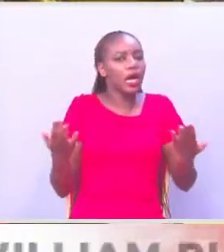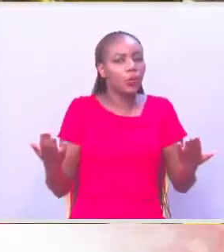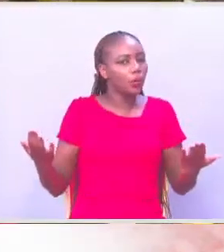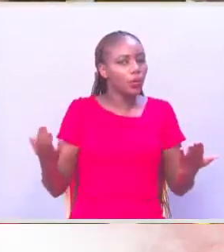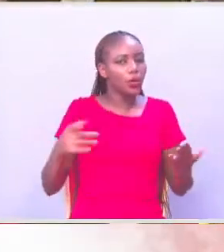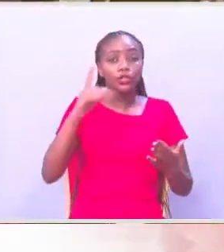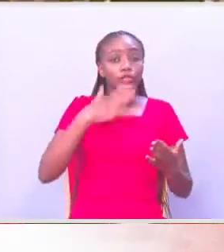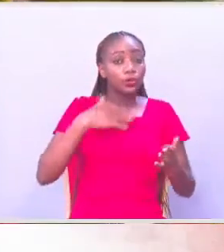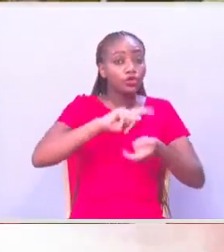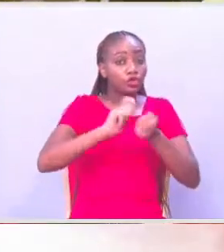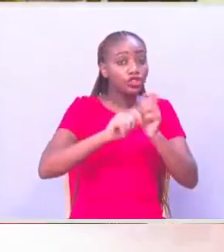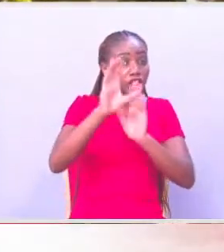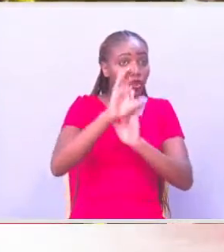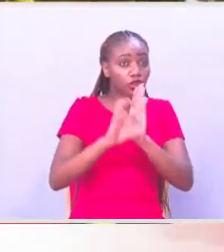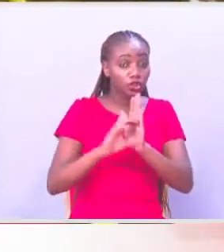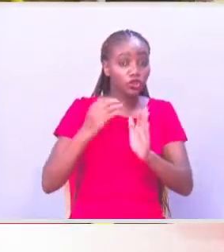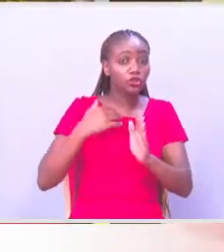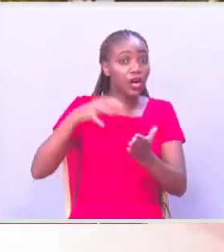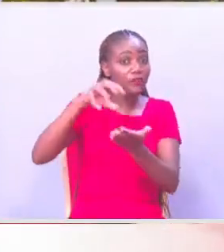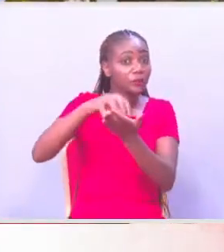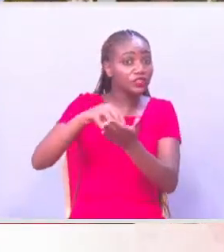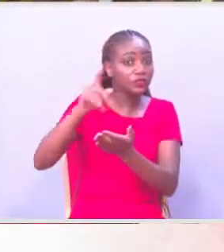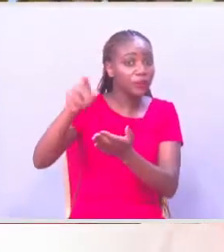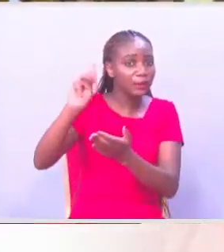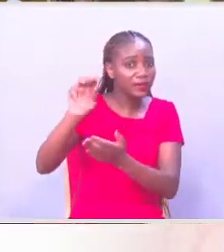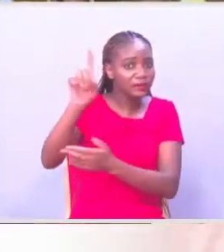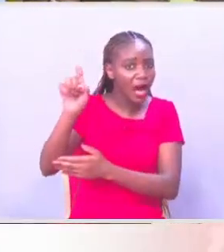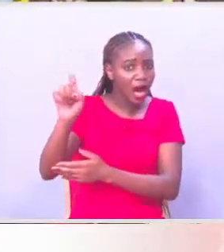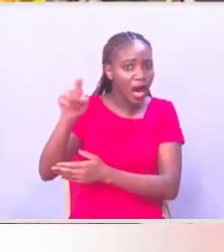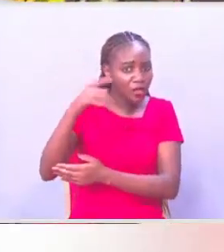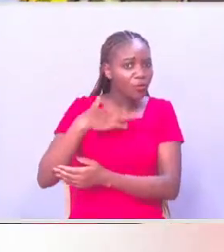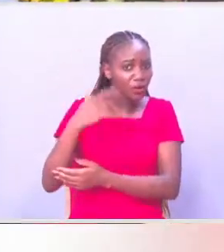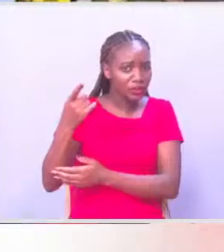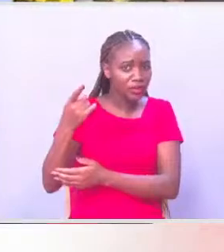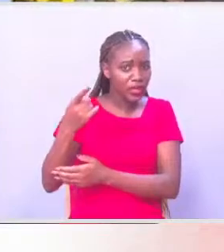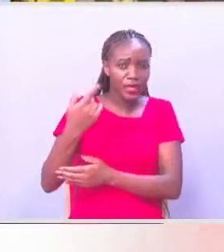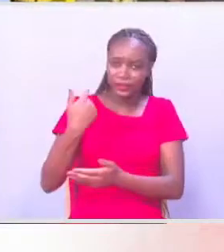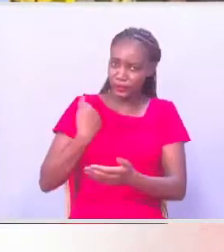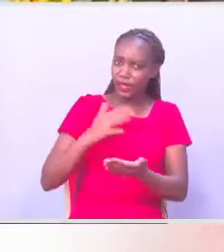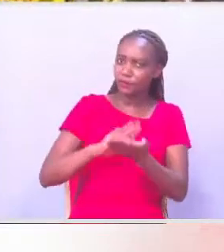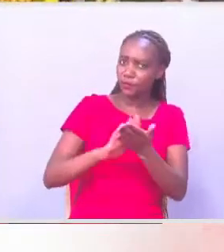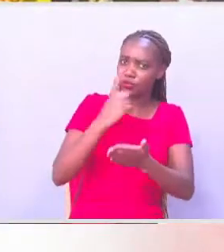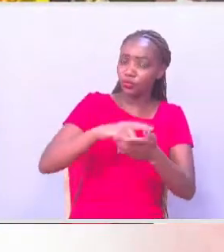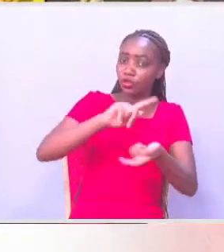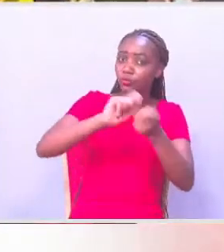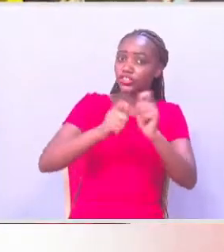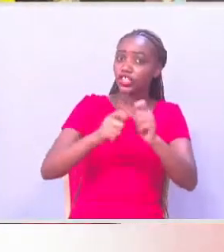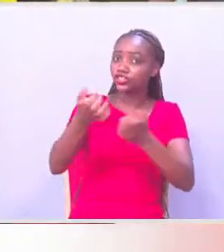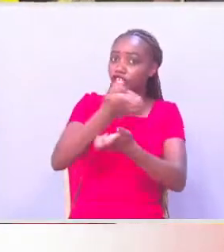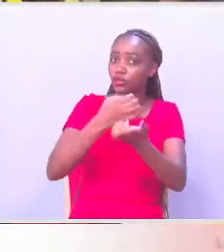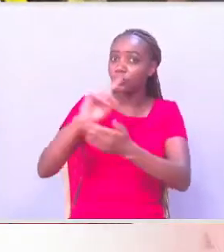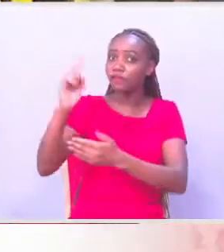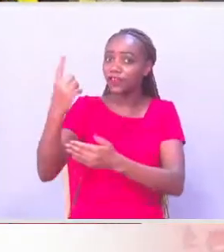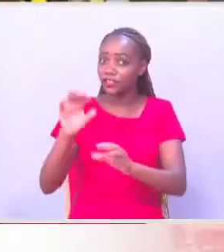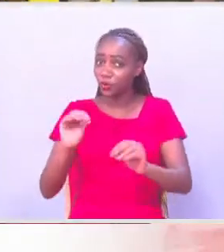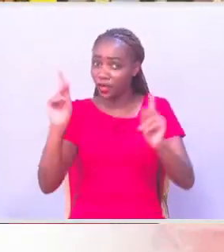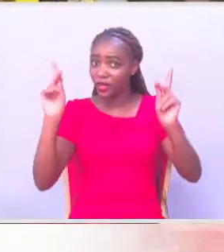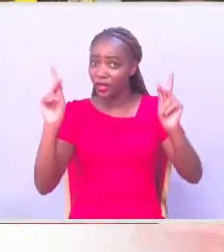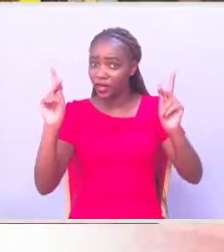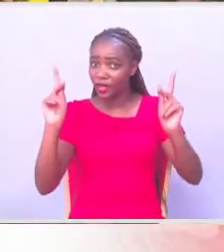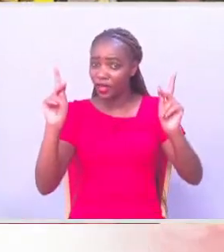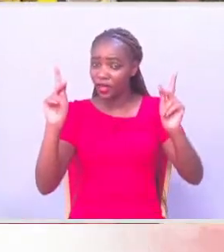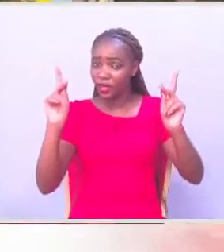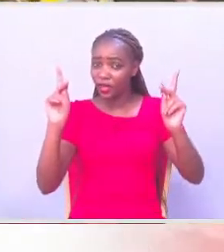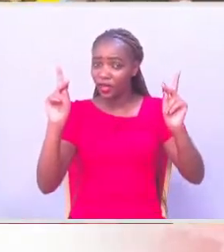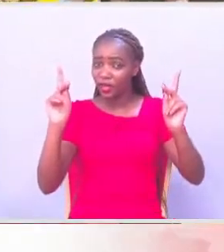mnataka tubadilishe katiba ati tuongeze cheo ya prime minister? Si tubadilishe kwanza uchumi tusaidie watoto wetu hawa. Ama namna gani